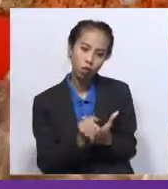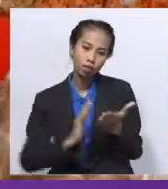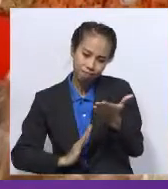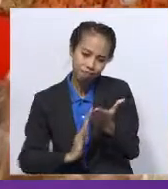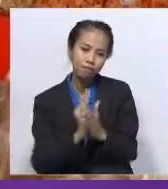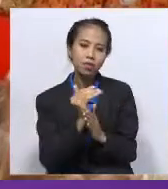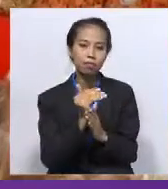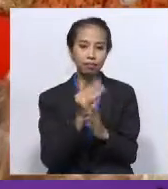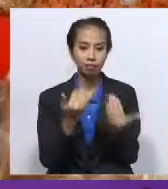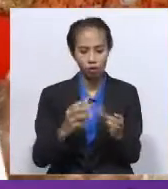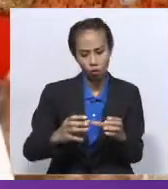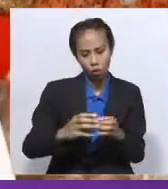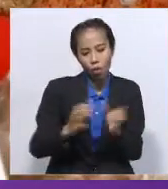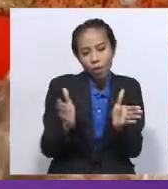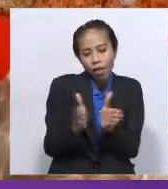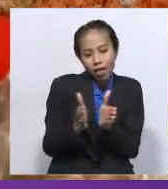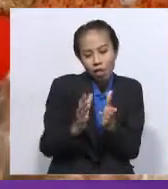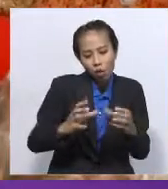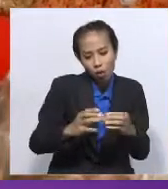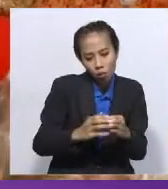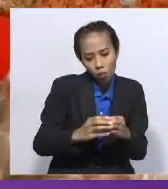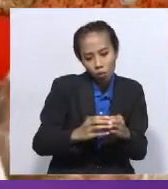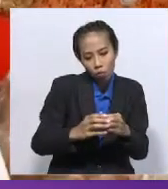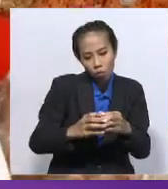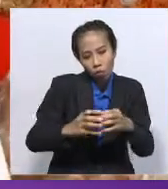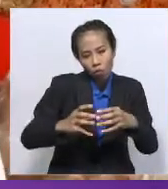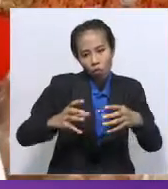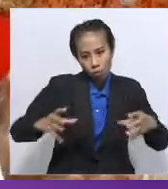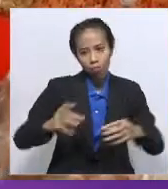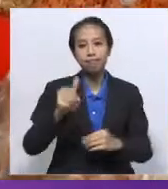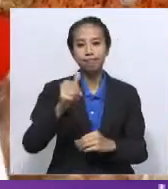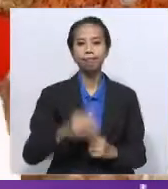อย่างน้อยๆเริ่มกลุ่มเล็กๆก่อนแล้วค่อยขยายเป็นวงกว้าง